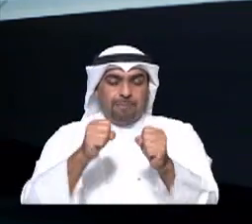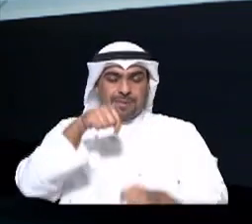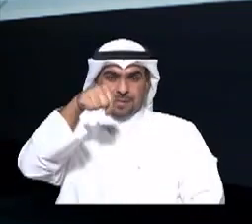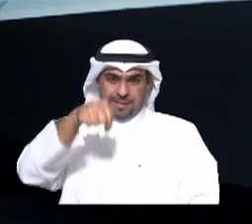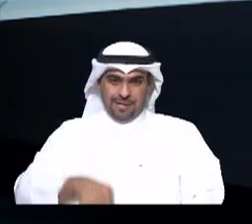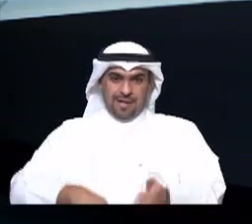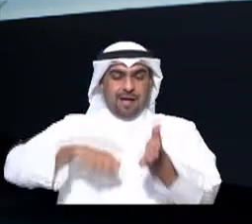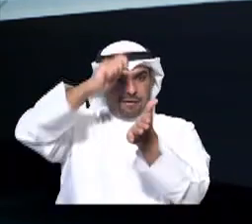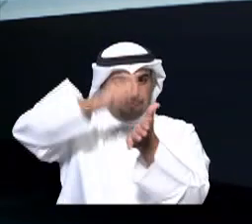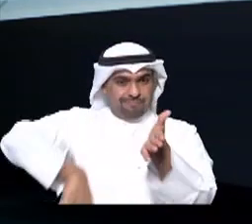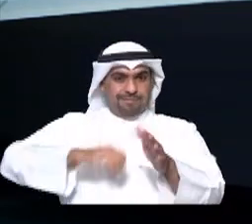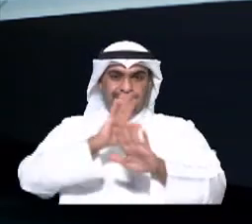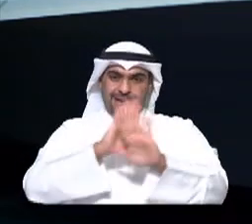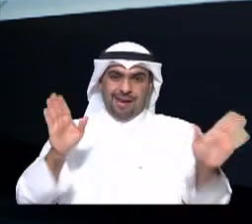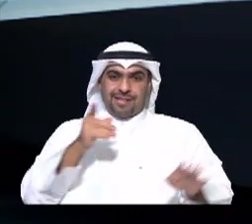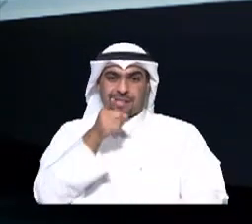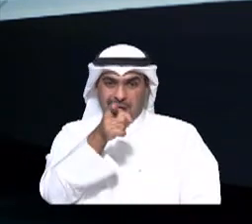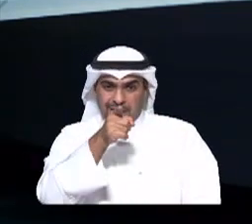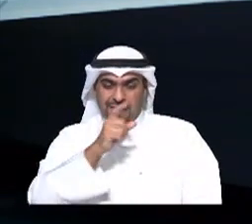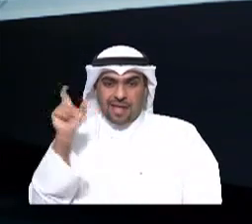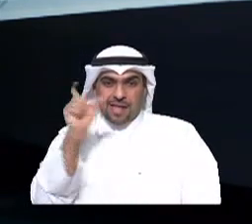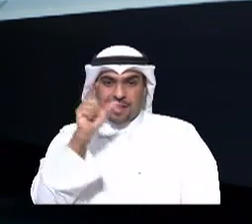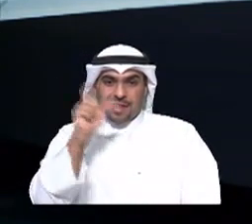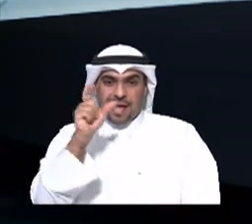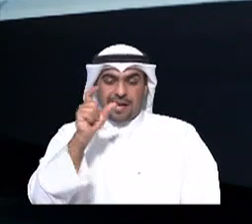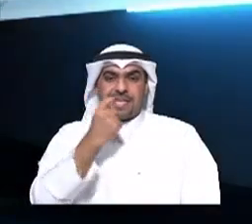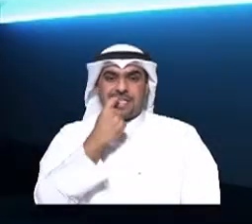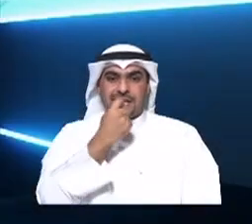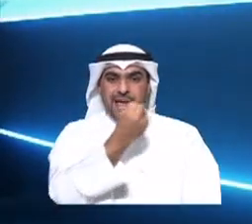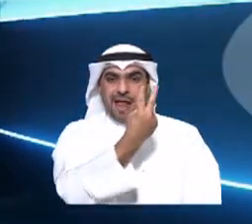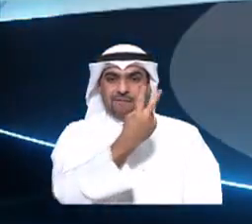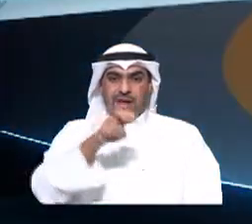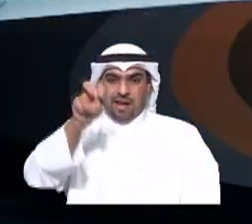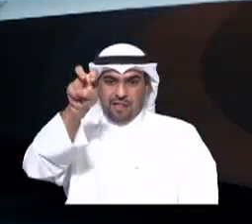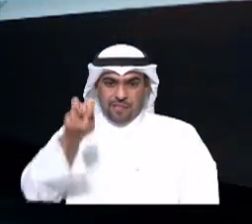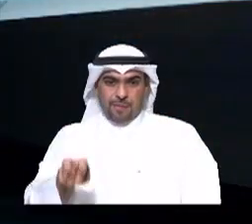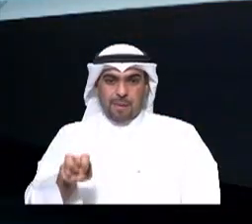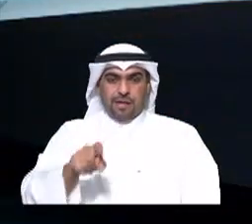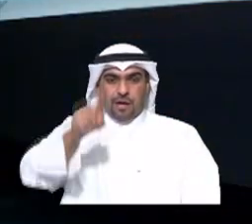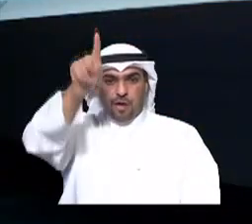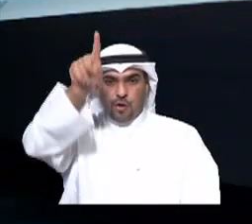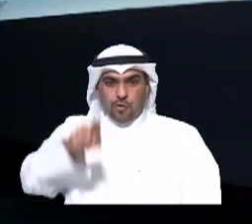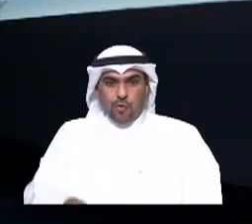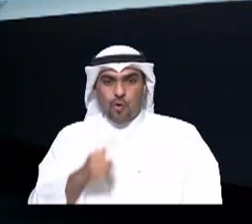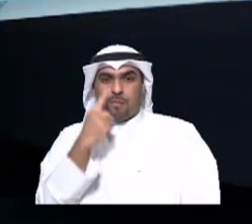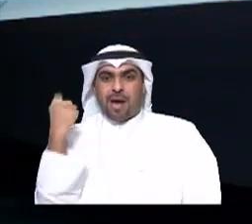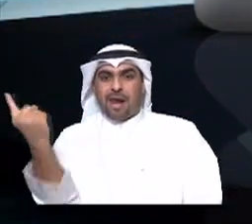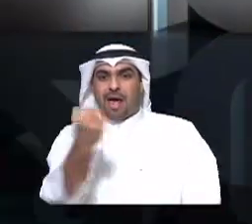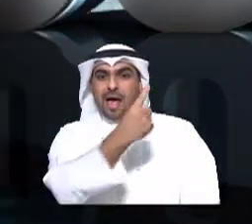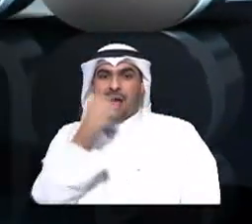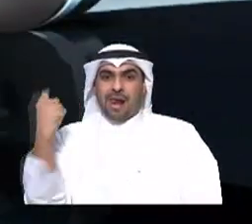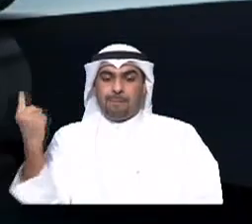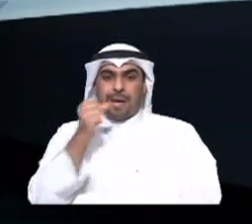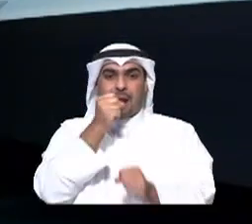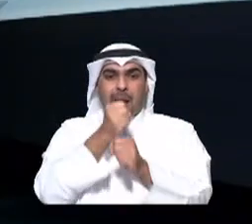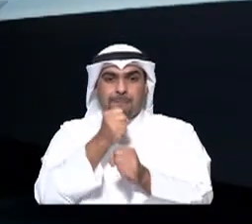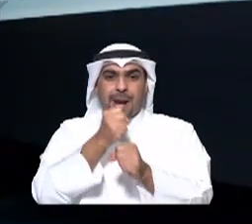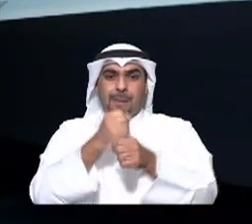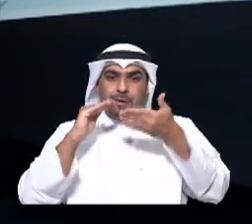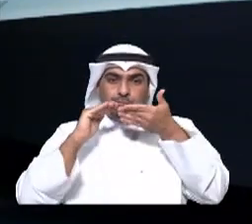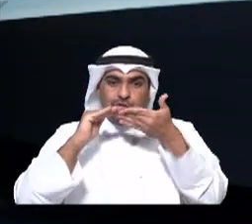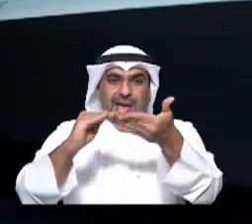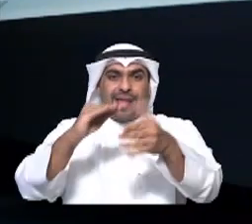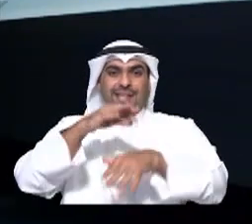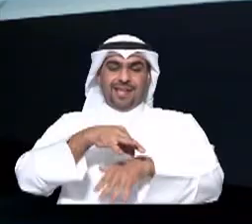العامة للأمم المتحدة عام 2008 ليكون يوما عالميا للعمل الإنساني لزيادة الوعي